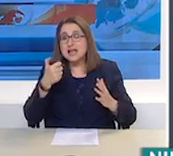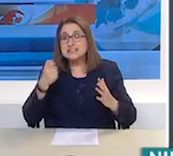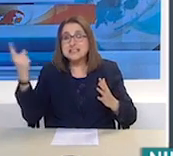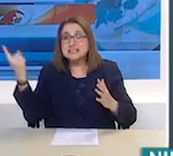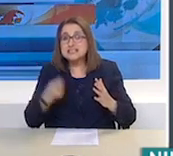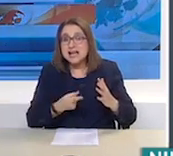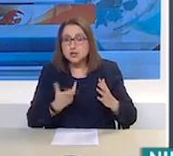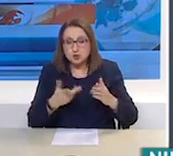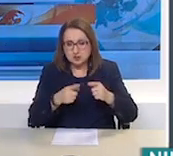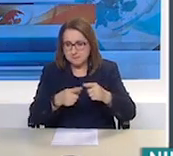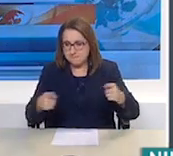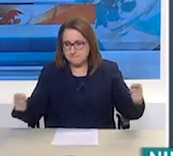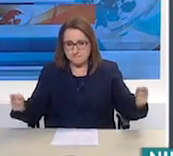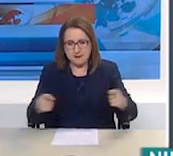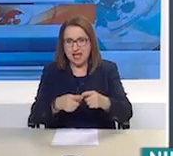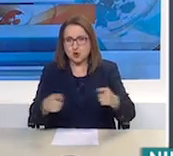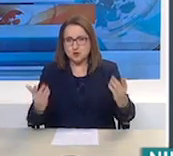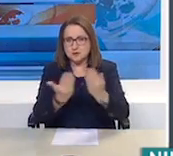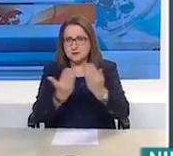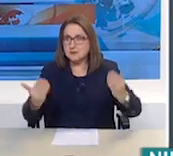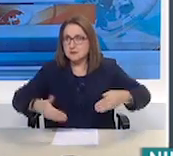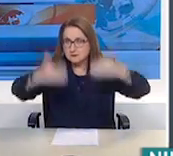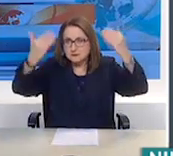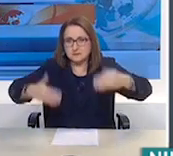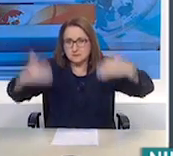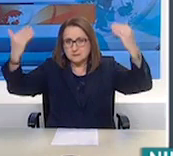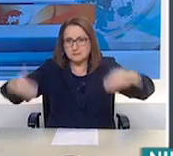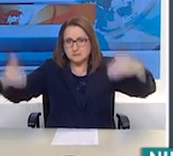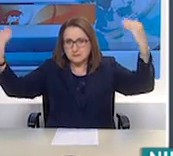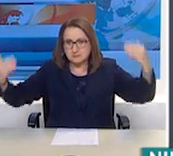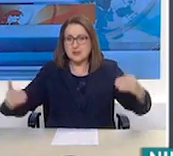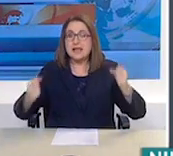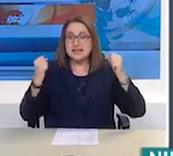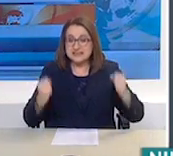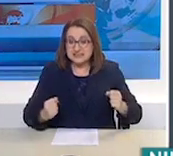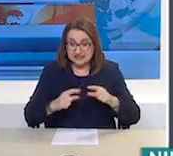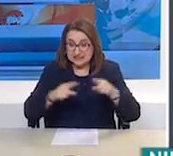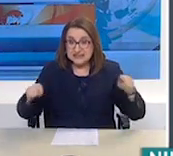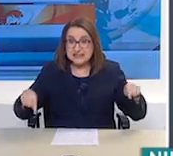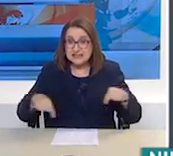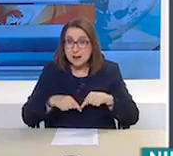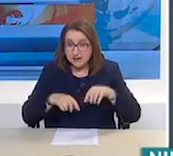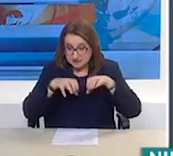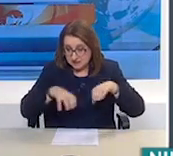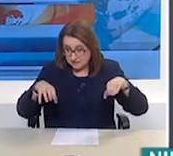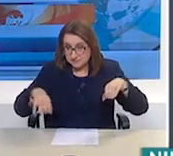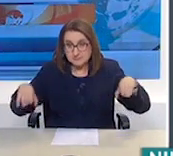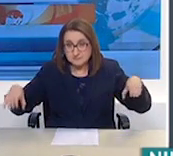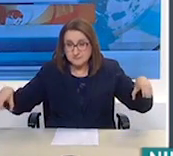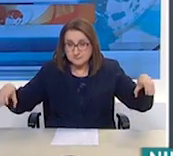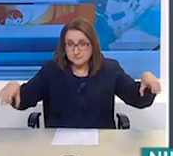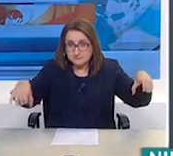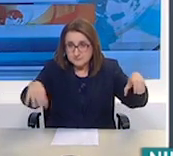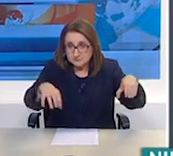του ανοίγματος. Καθορίζεται ως ελάχιστη απόσταση μεταξύ των τραπεζιών σύμφωνα με τη διάταξη των